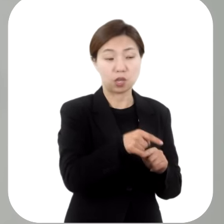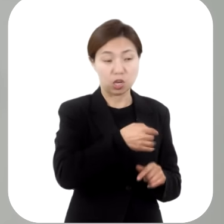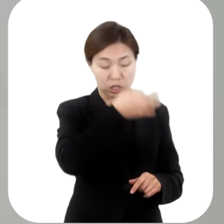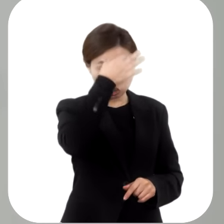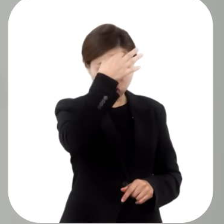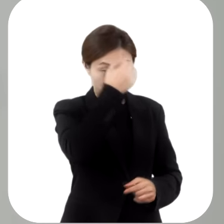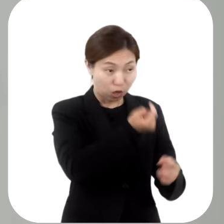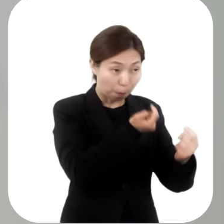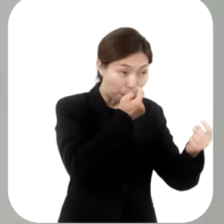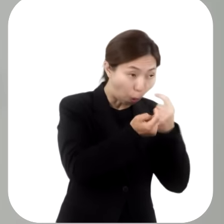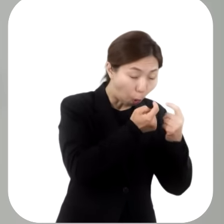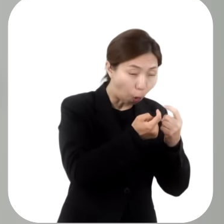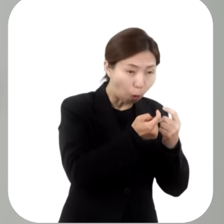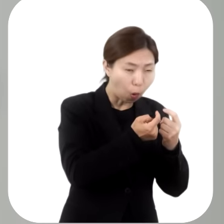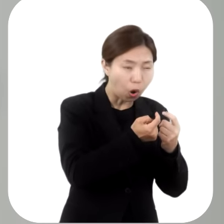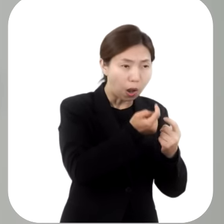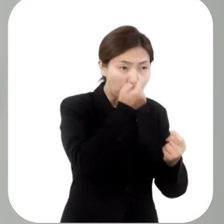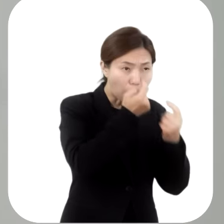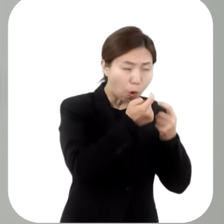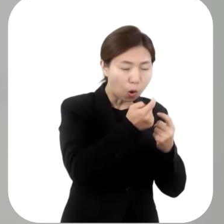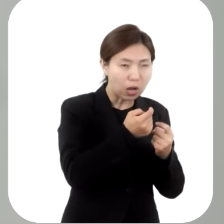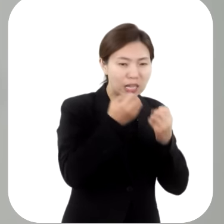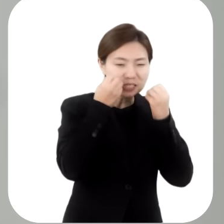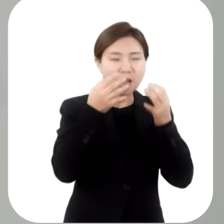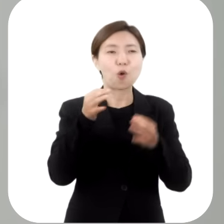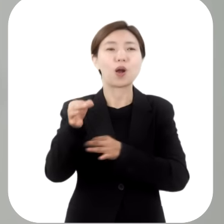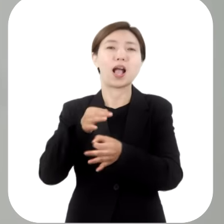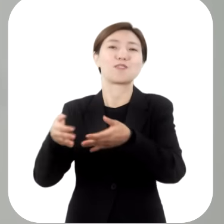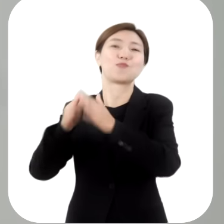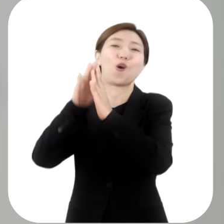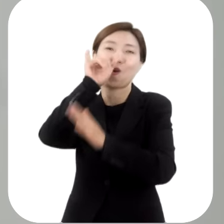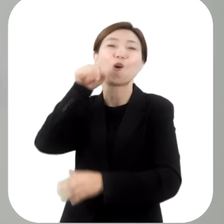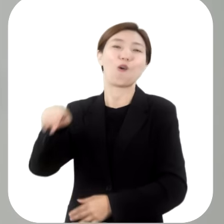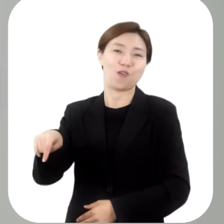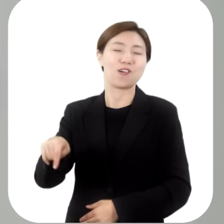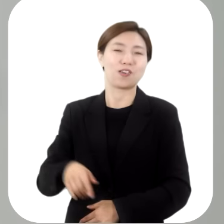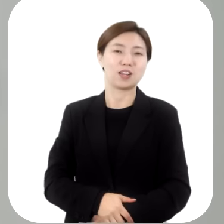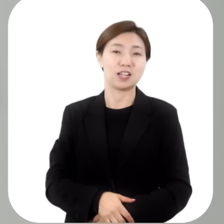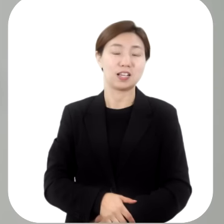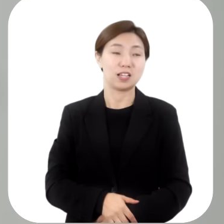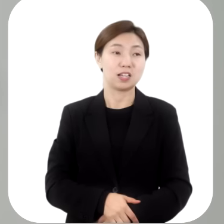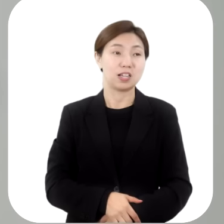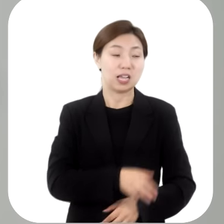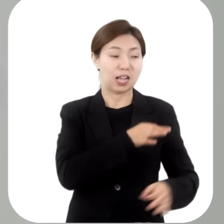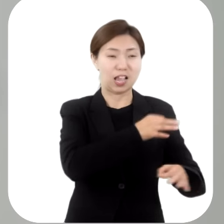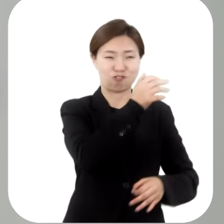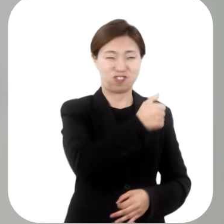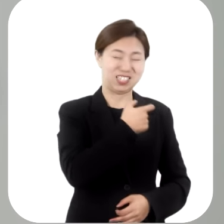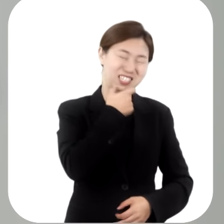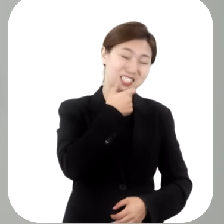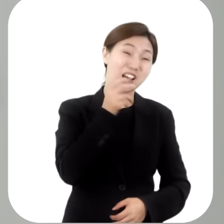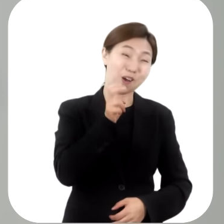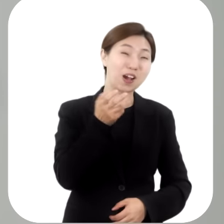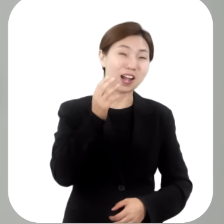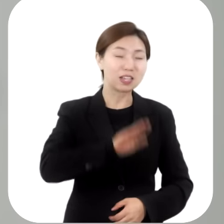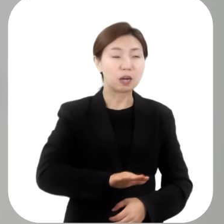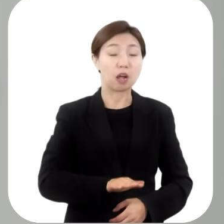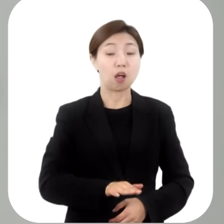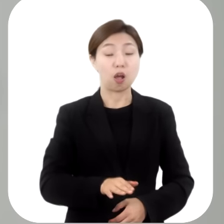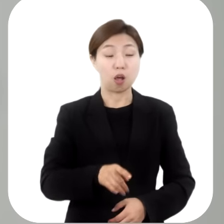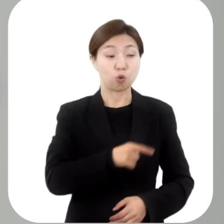어때요? 이렇게 기술자 한 명, 직원 한 명, 주인은 좀 싫어하겠지만 그래도 이렇게